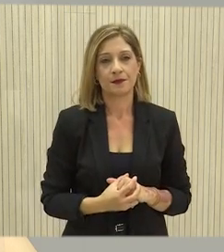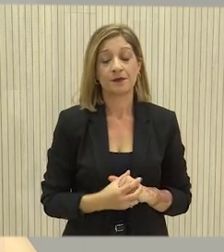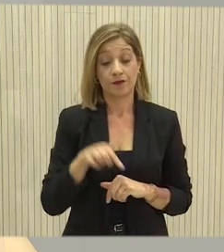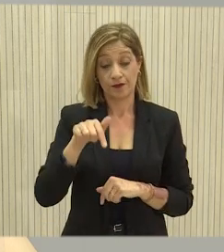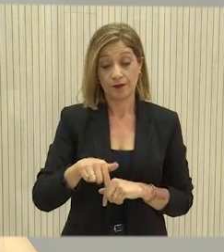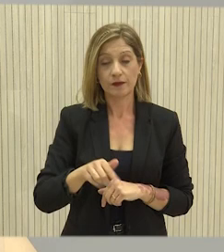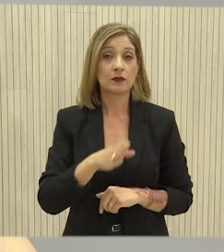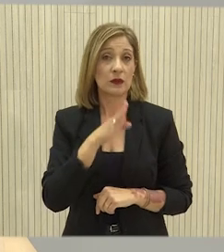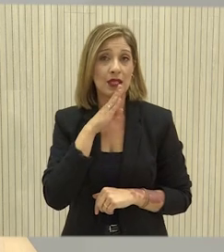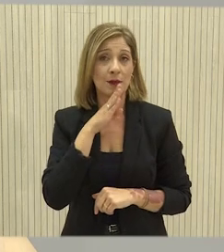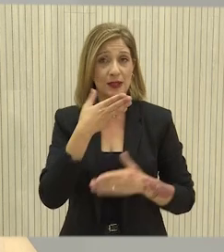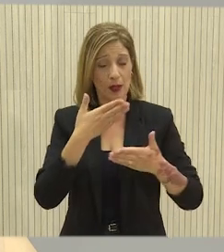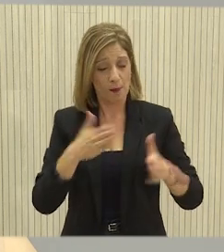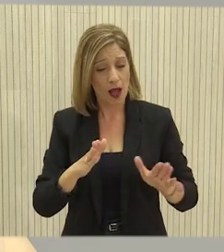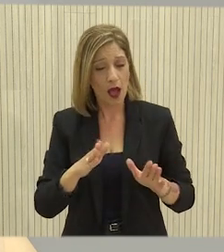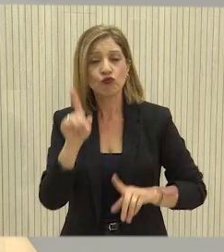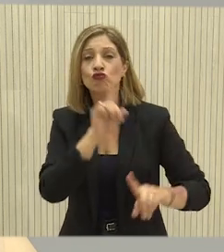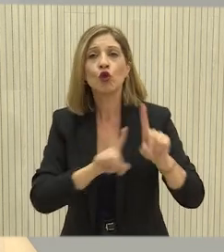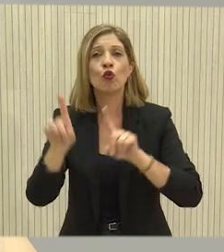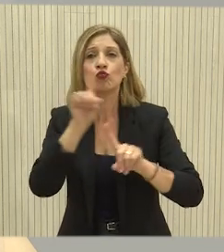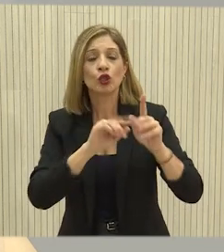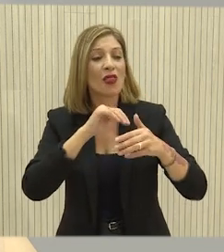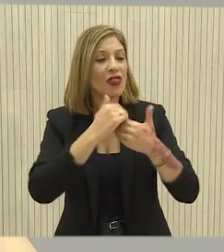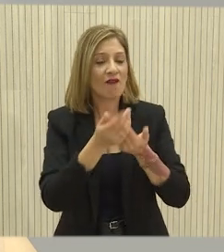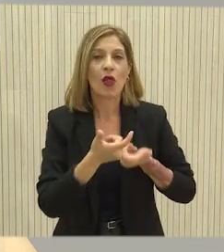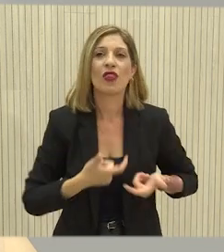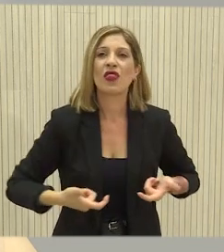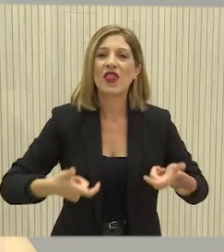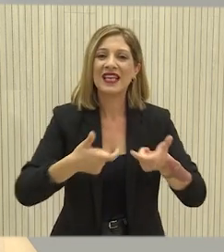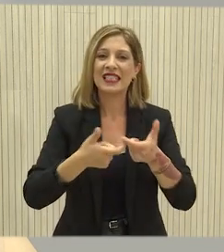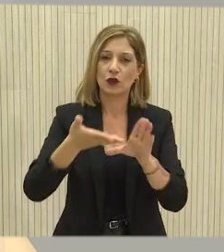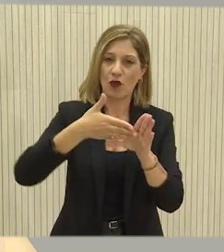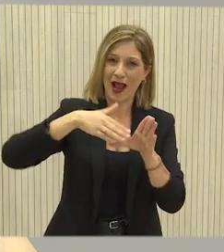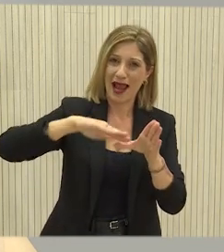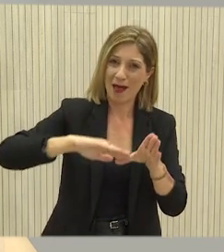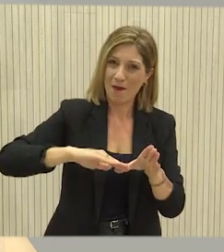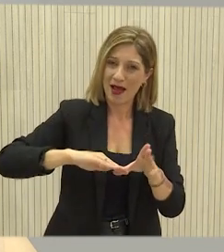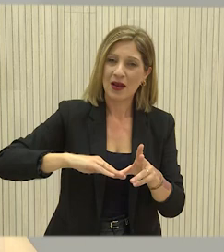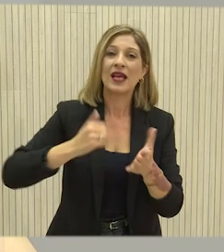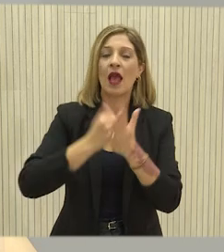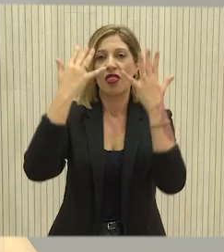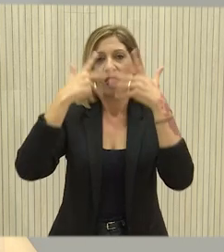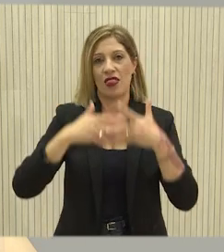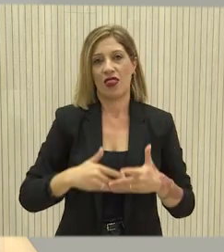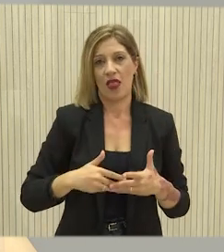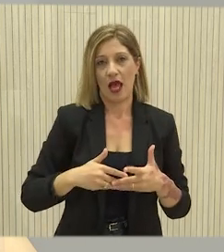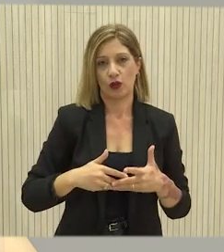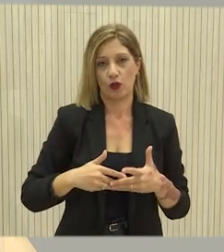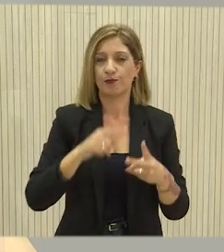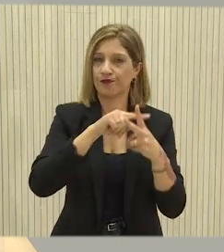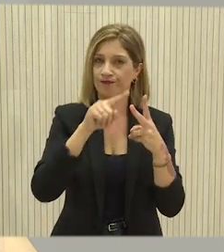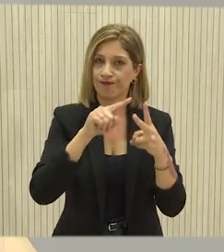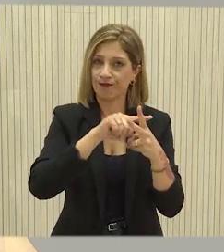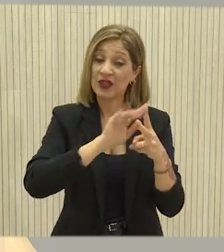Έληξε σήμερα το μεσημέρι η προθεσμία εκδήλωση ενδιαφέροντος για τα διοικητικά συμβούλια της Αρχής Λιμένων Κύπρου και του Θεατρικού Οργανισμού Κύπρου μέσω του